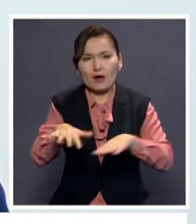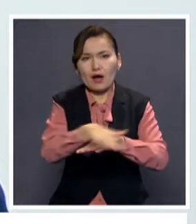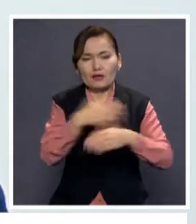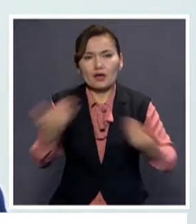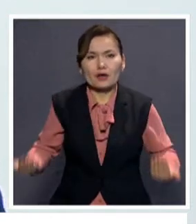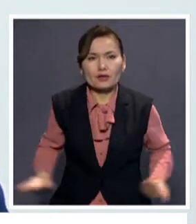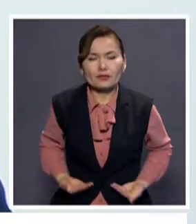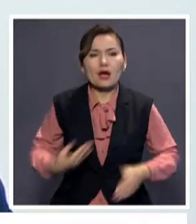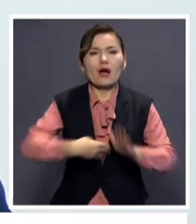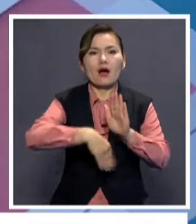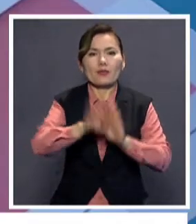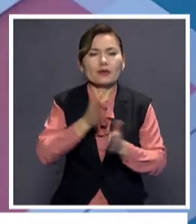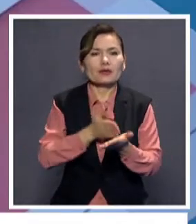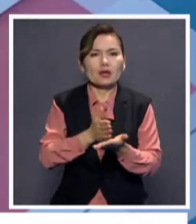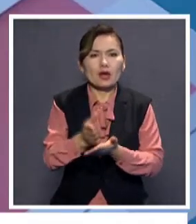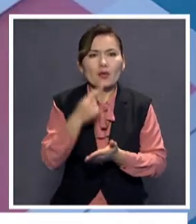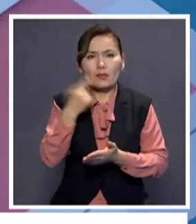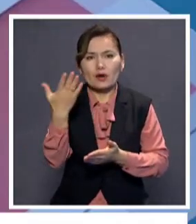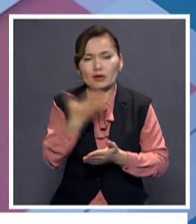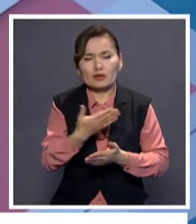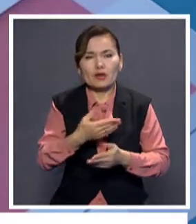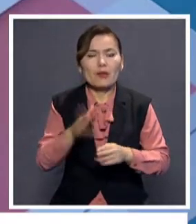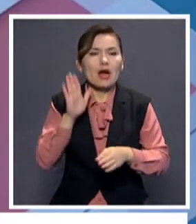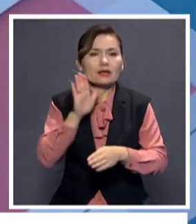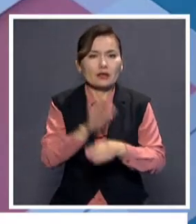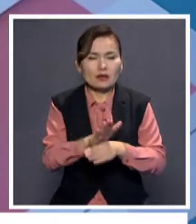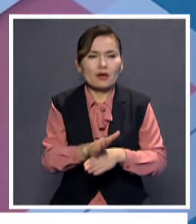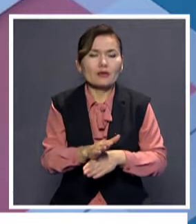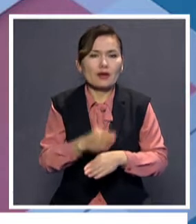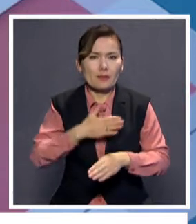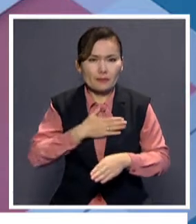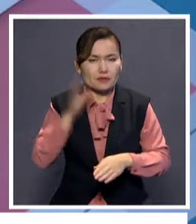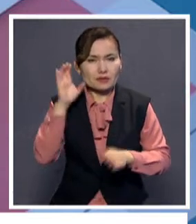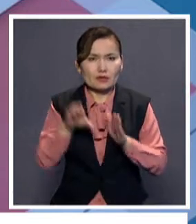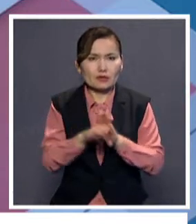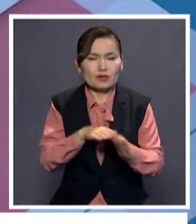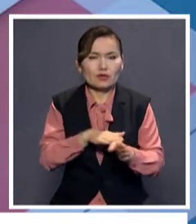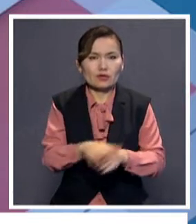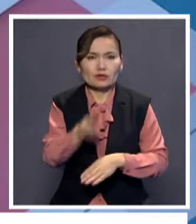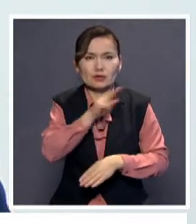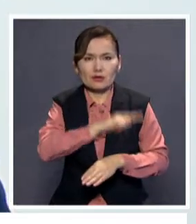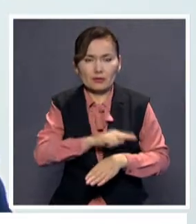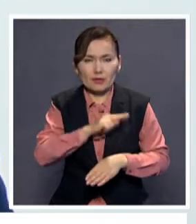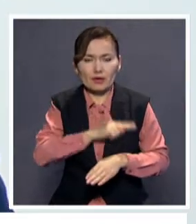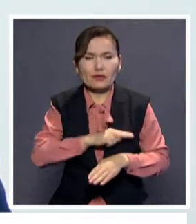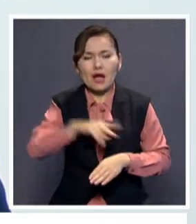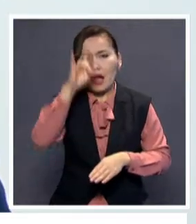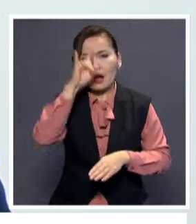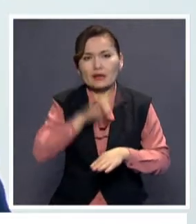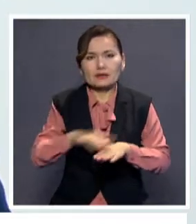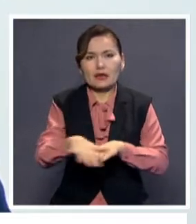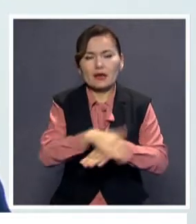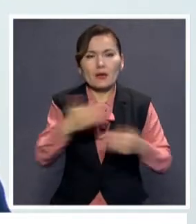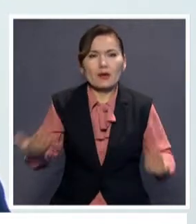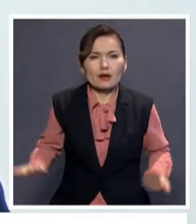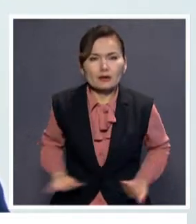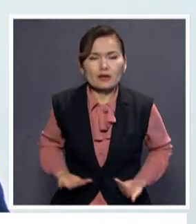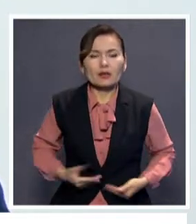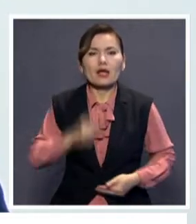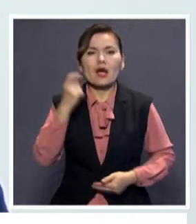жақсартуға бағытталған жолдаудағы берген тапсырмаларын тиімді іске асыруды қамтамасыз етуге және елдегі әлеуметтік